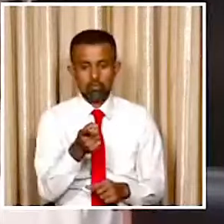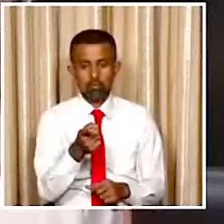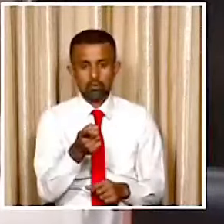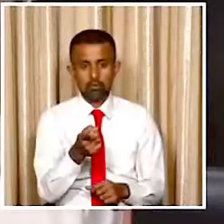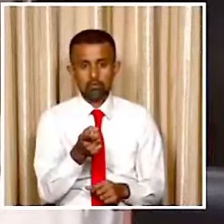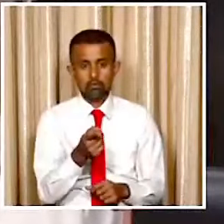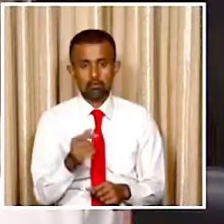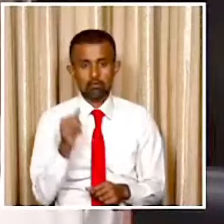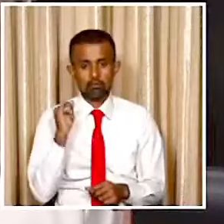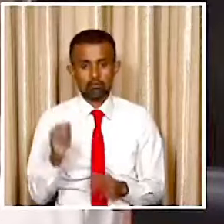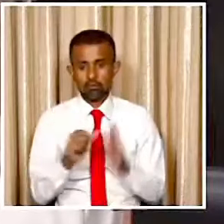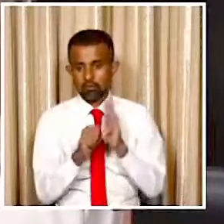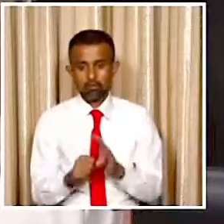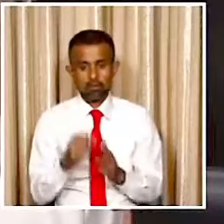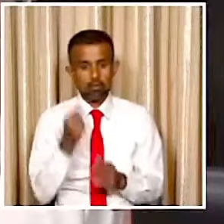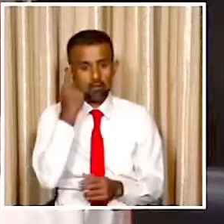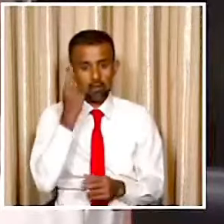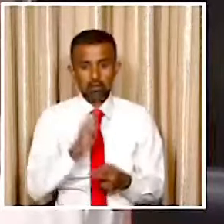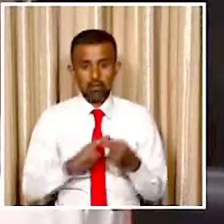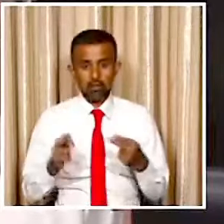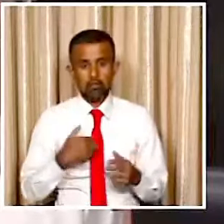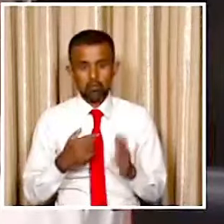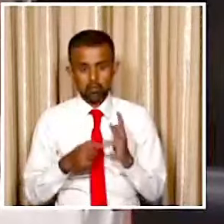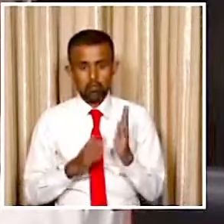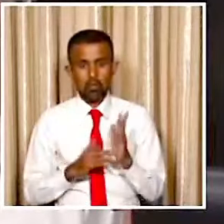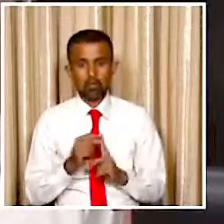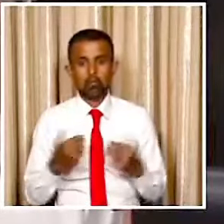වාගේ අන්තවාදයේ ඉන්න මම තාම UMP ඉන්නේ.